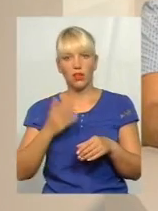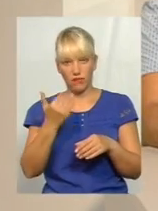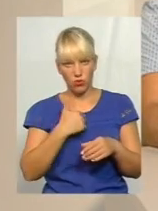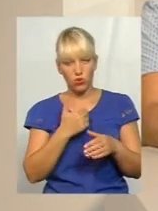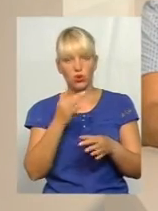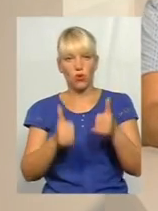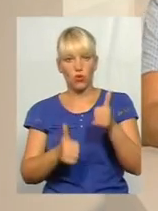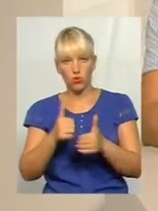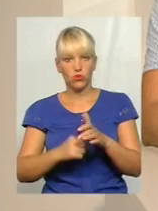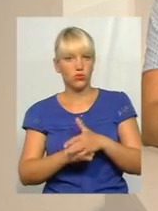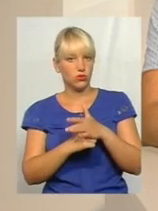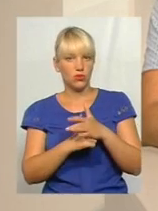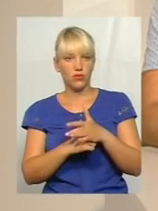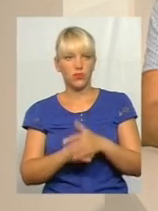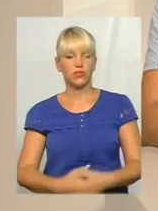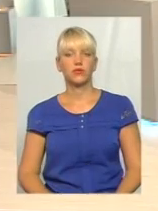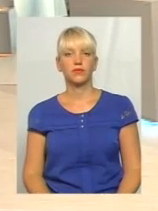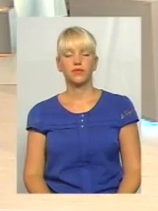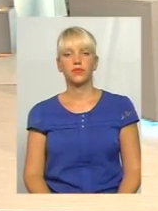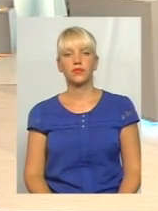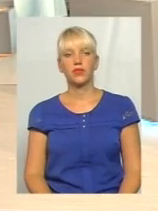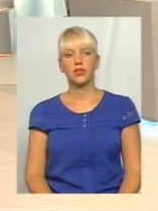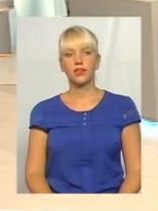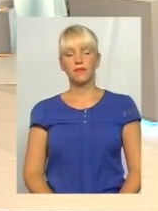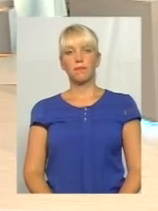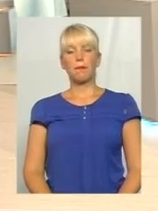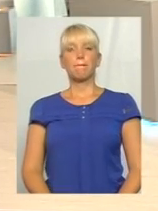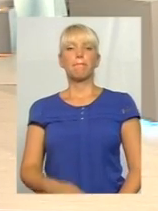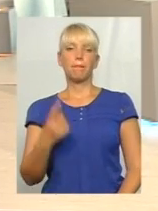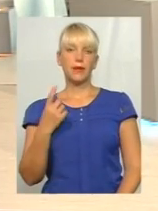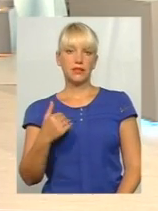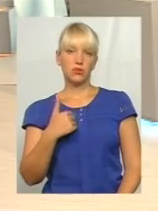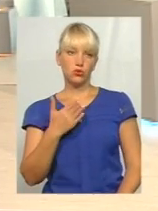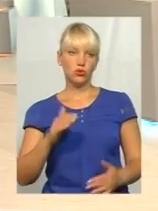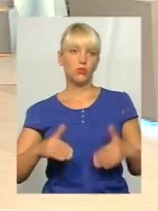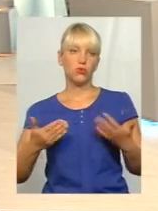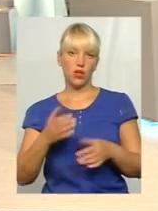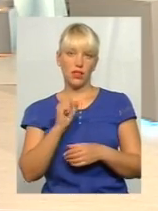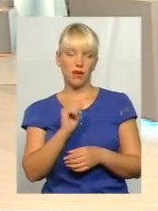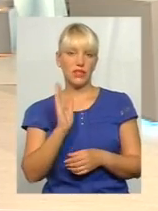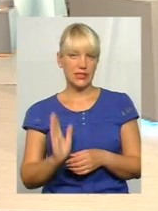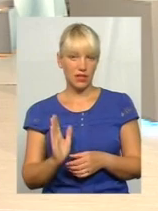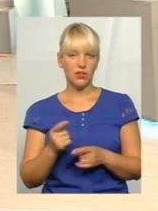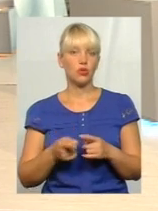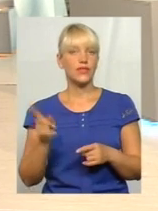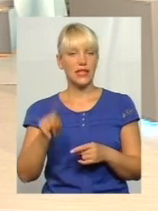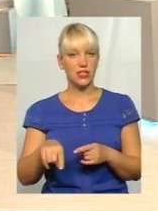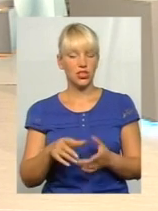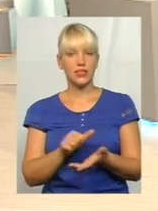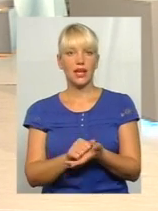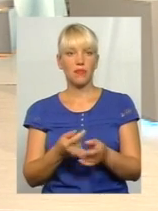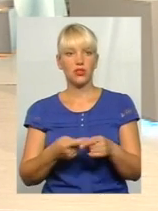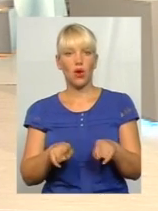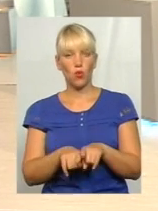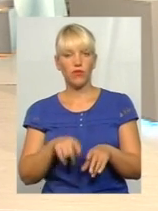основу зрозумів Ви хотіли щось додати перше хочу порадити Андрію Васильовичу все ж таки займаючи